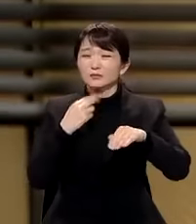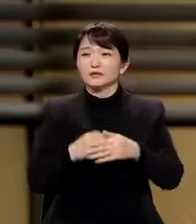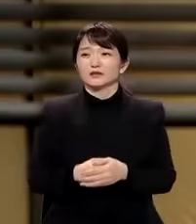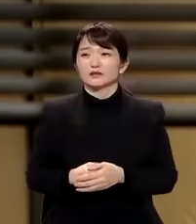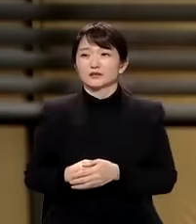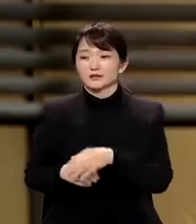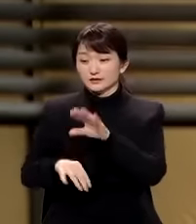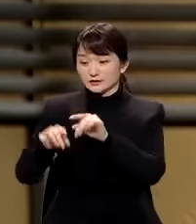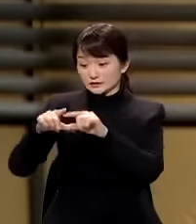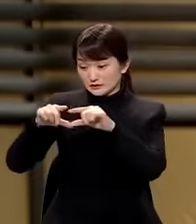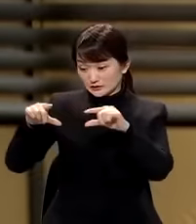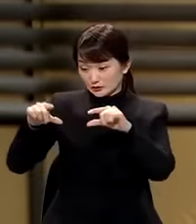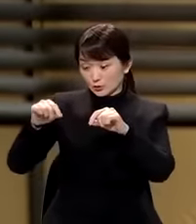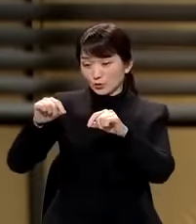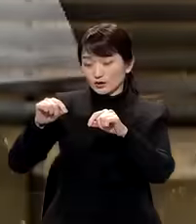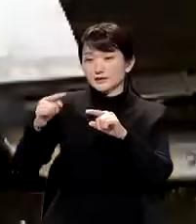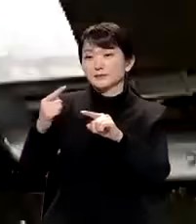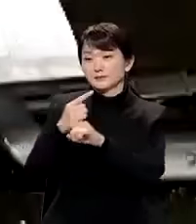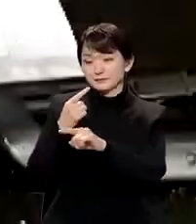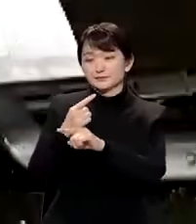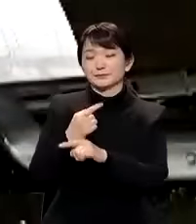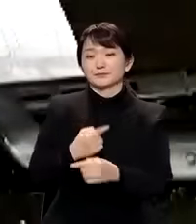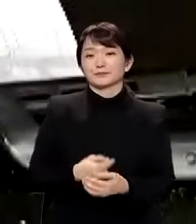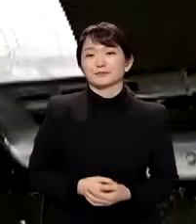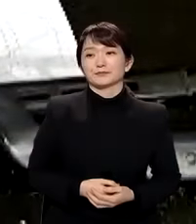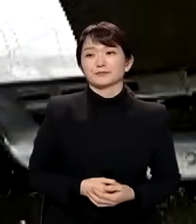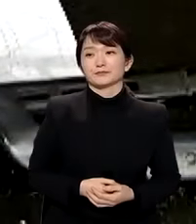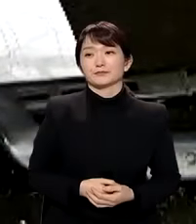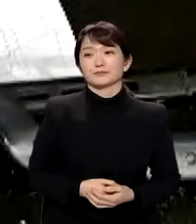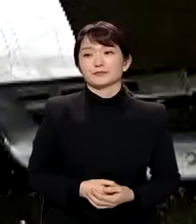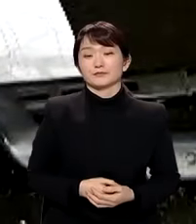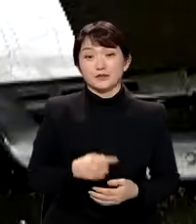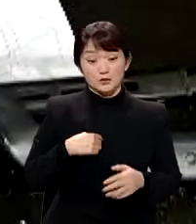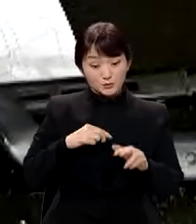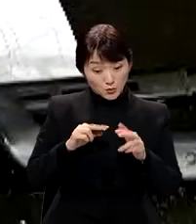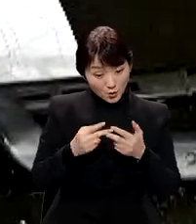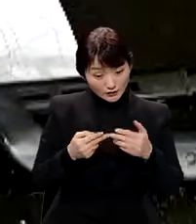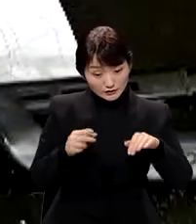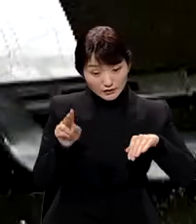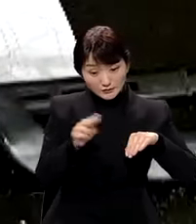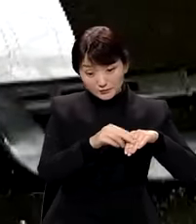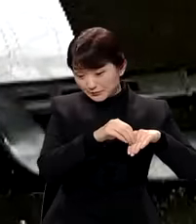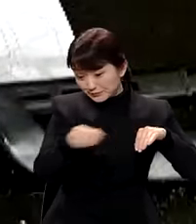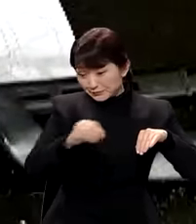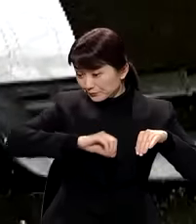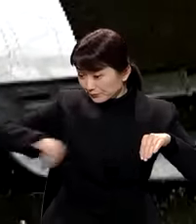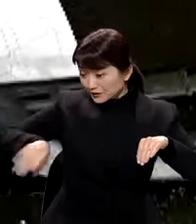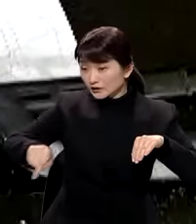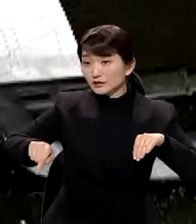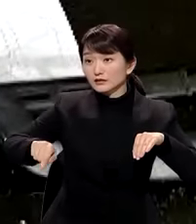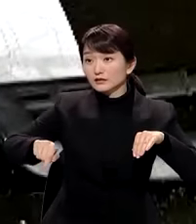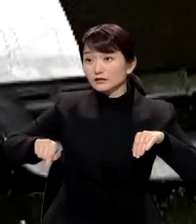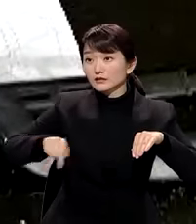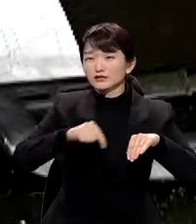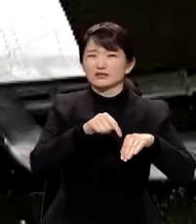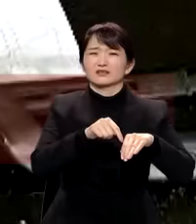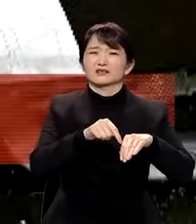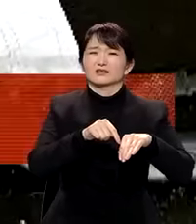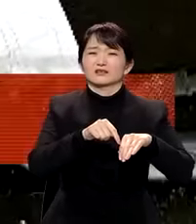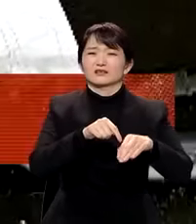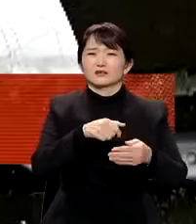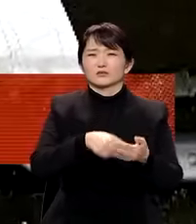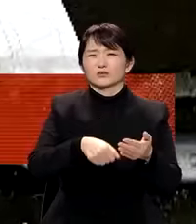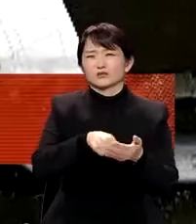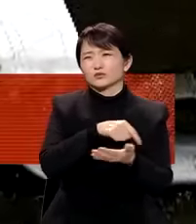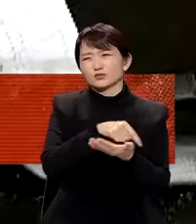바 그리고 이분 얘기 속에 나오고 있잖아요 본인이 떼서 다른데 버릴 정도의 스티커라 재물 성기는 될 수가 없죠